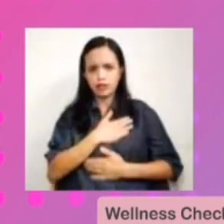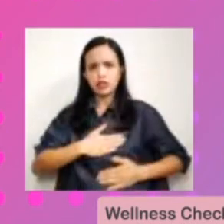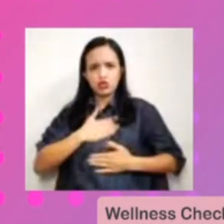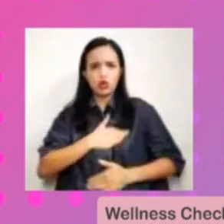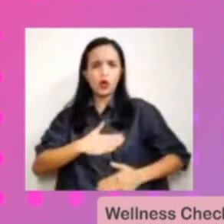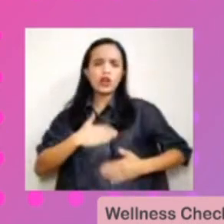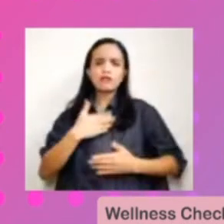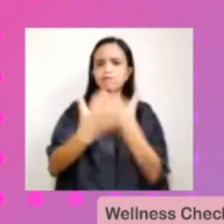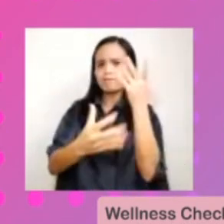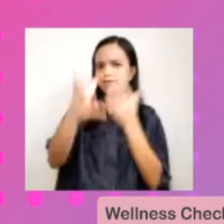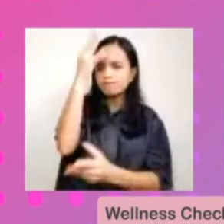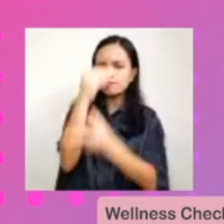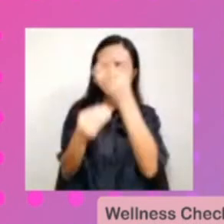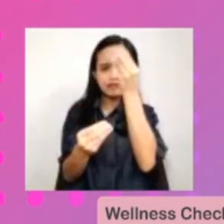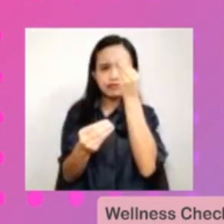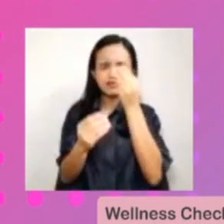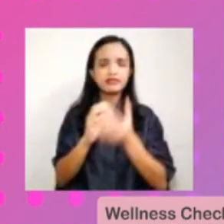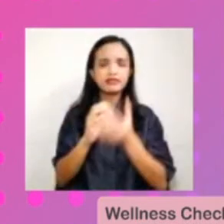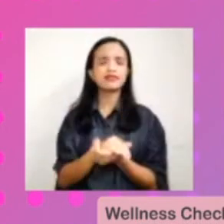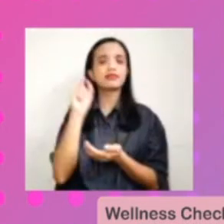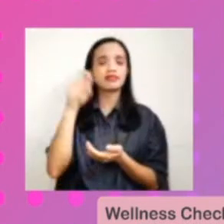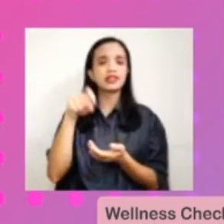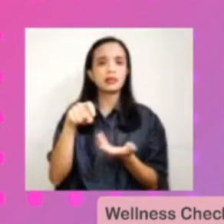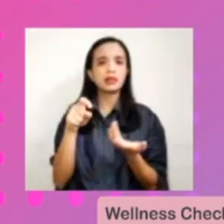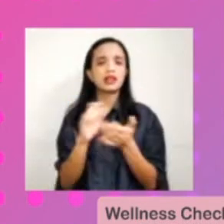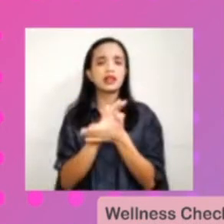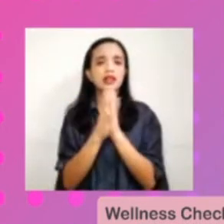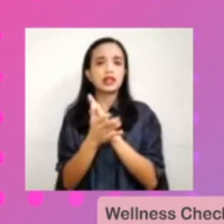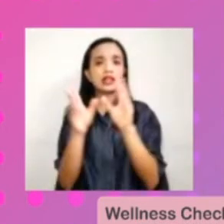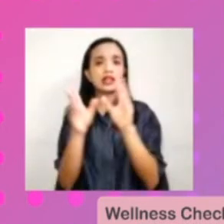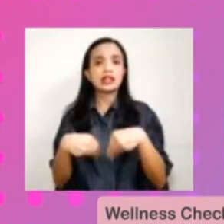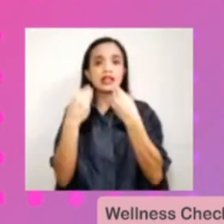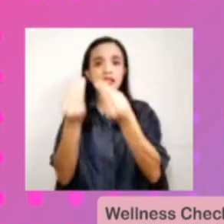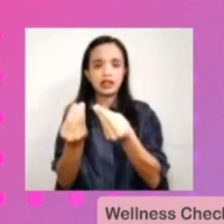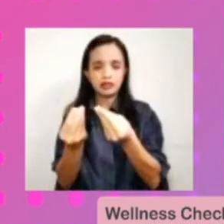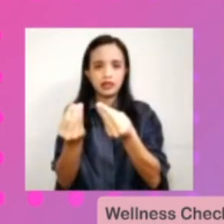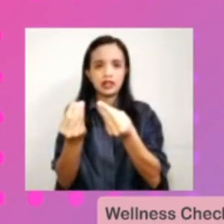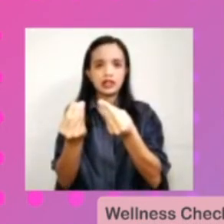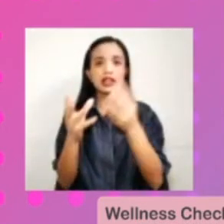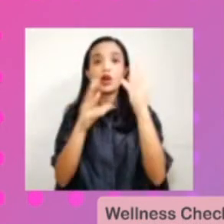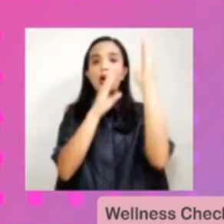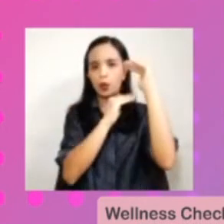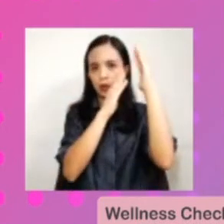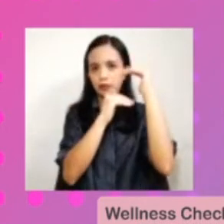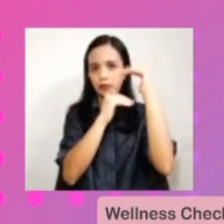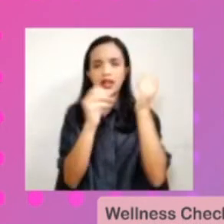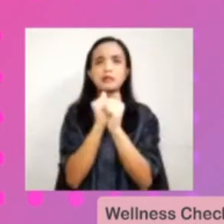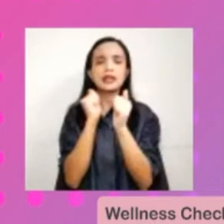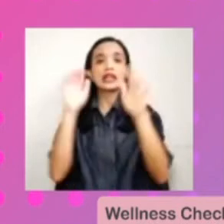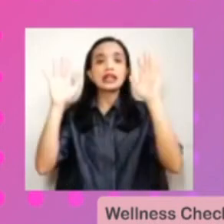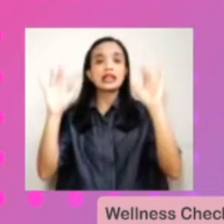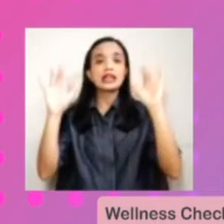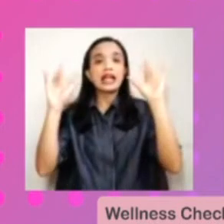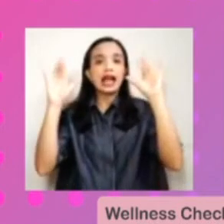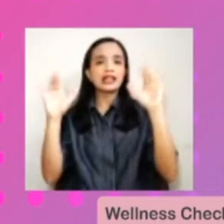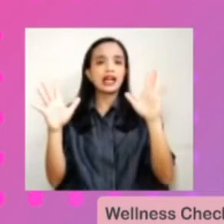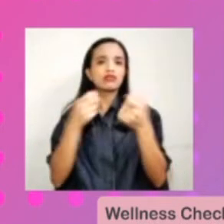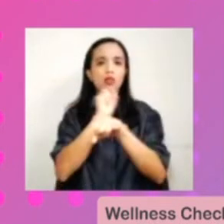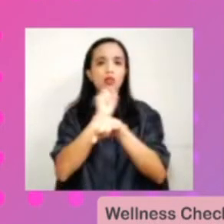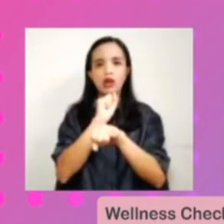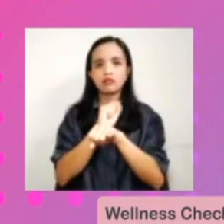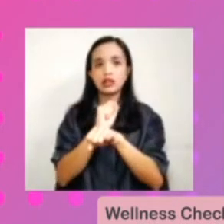kanilang buhay. And ito naman po, for our students' mental health, no, we have to create a lighter mood, make